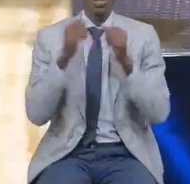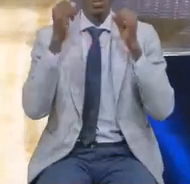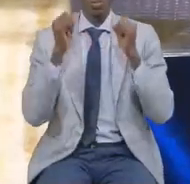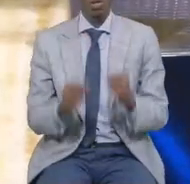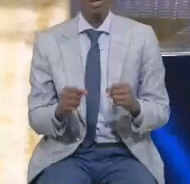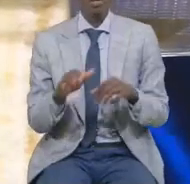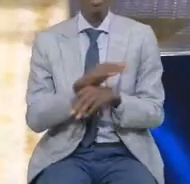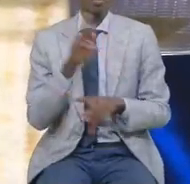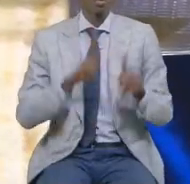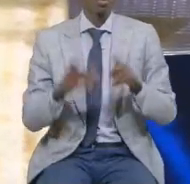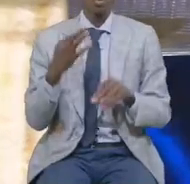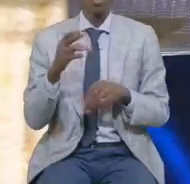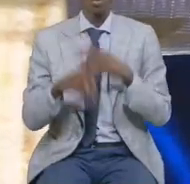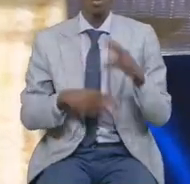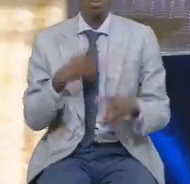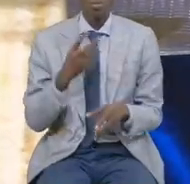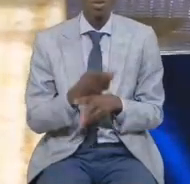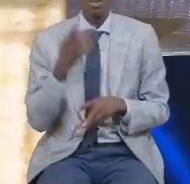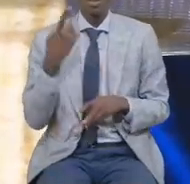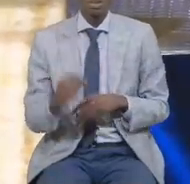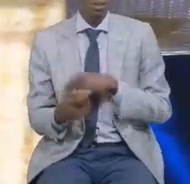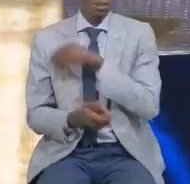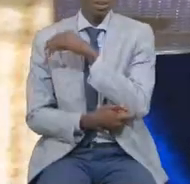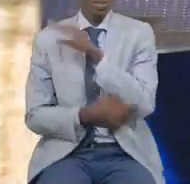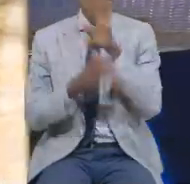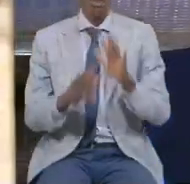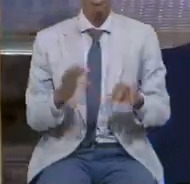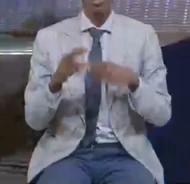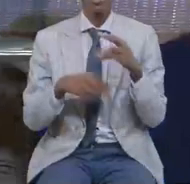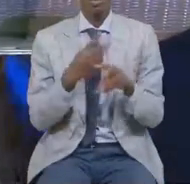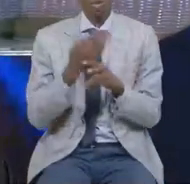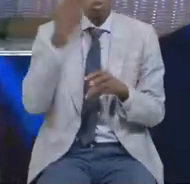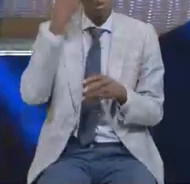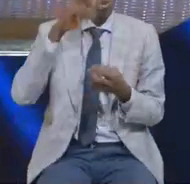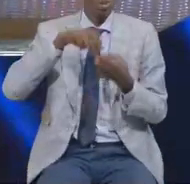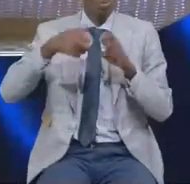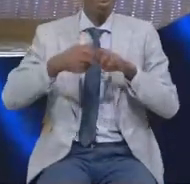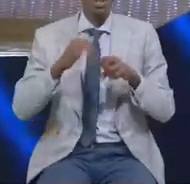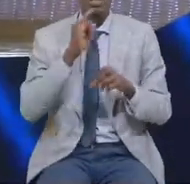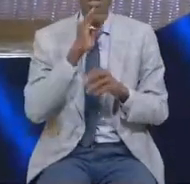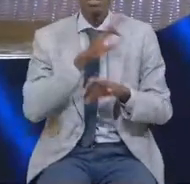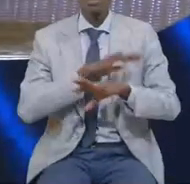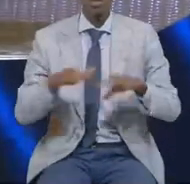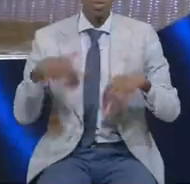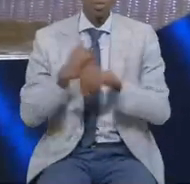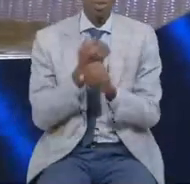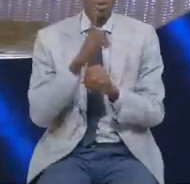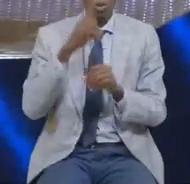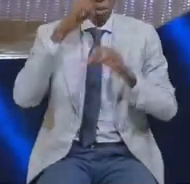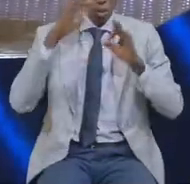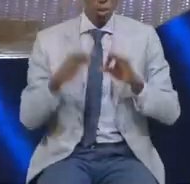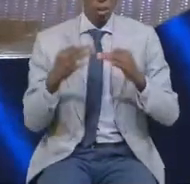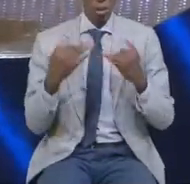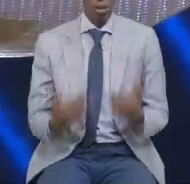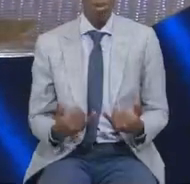du monde, les tentateurs du monde. Ouais, le problème est que si tu ne fais pas ta consécration, sachant que voici